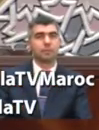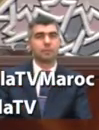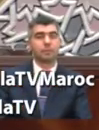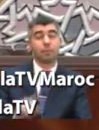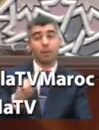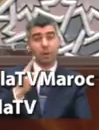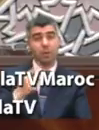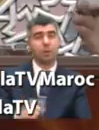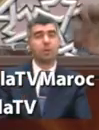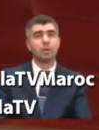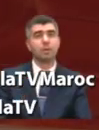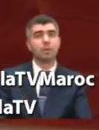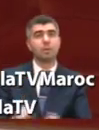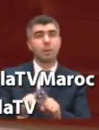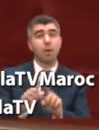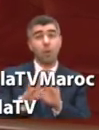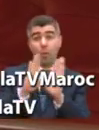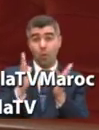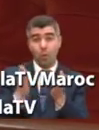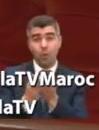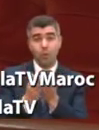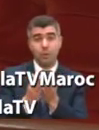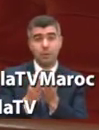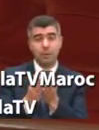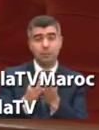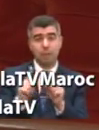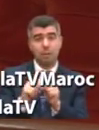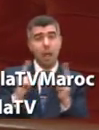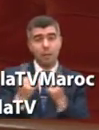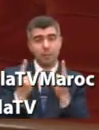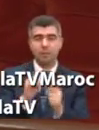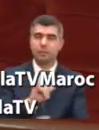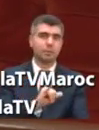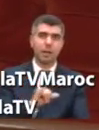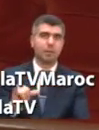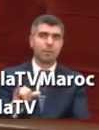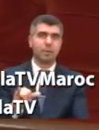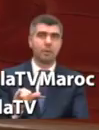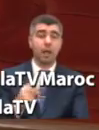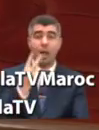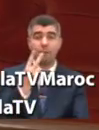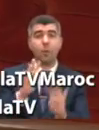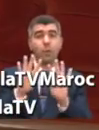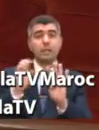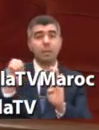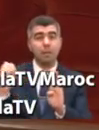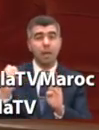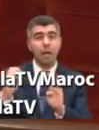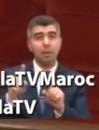اولا استاذ انا ما قلتش كل شيء نهائيه، قلت لكم كاين مشاكل كنعالجوها، والا علاش قلت لك 2800 شكايه وكان الدنيا